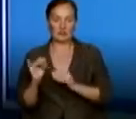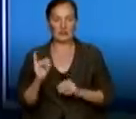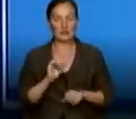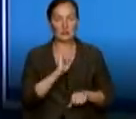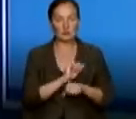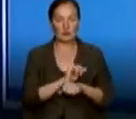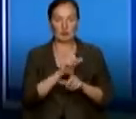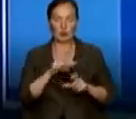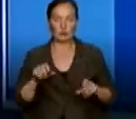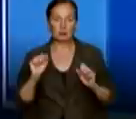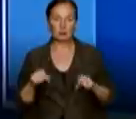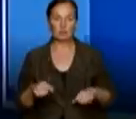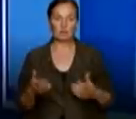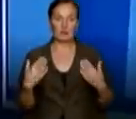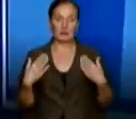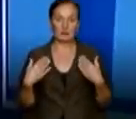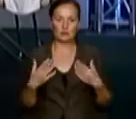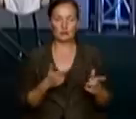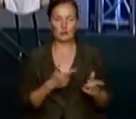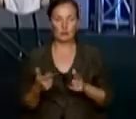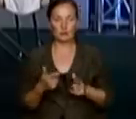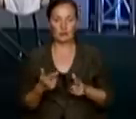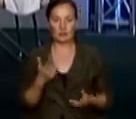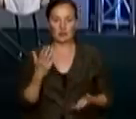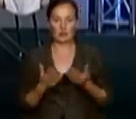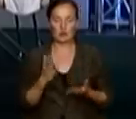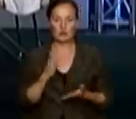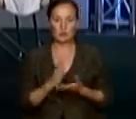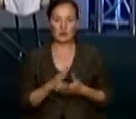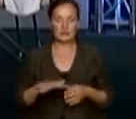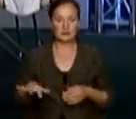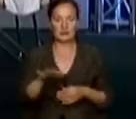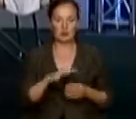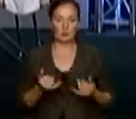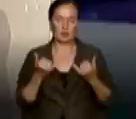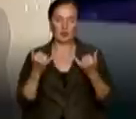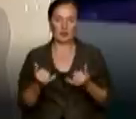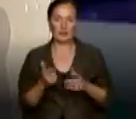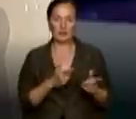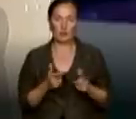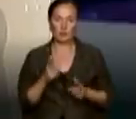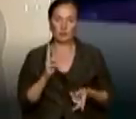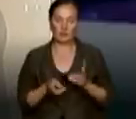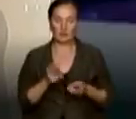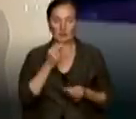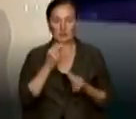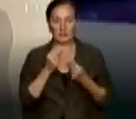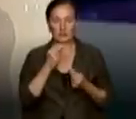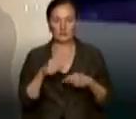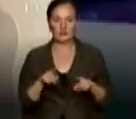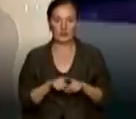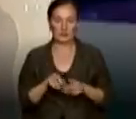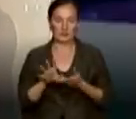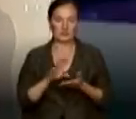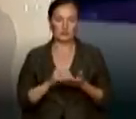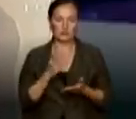зупинитися, перепочити, готувати, і там, якщо є певні виділені території для приготування їжі. Такі зразки в нас є, це, наприклад,